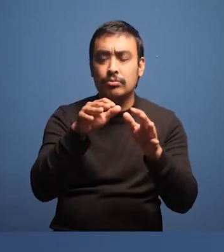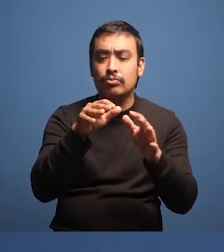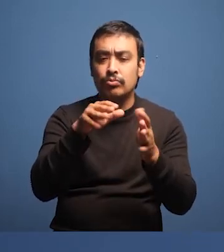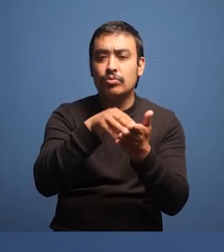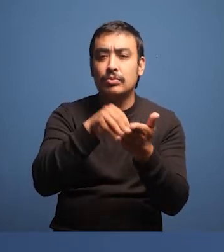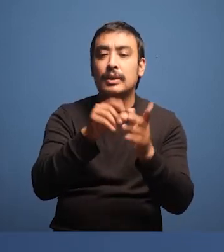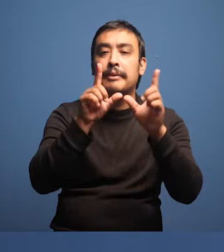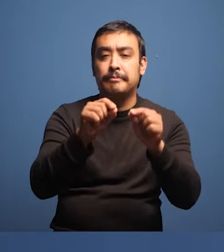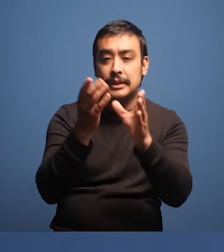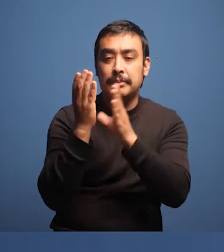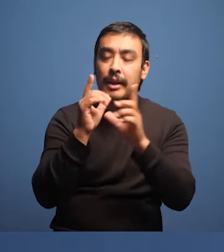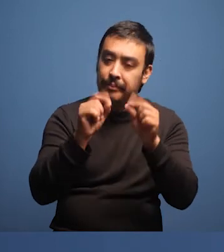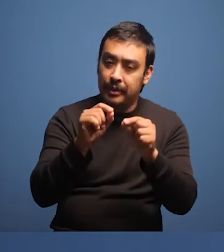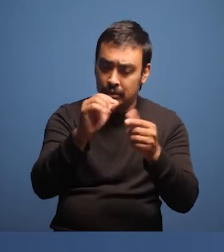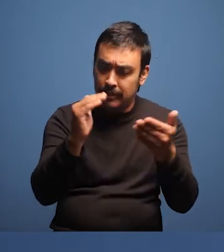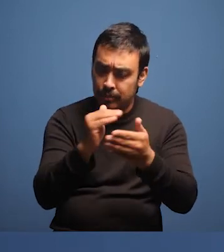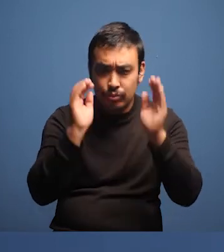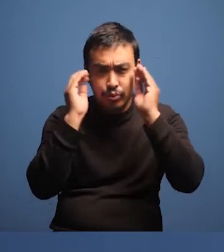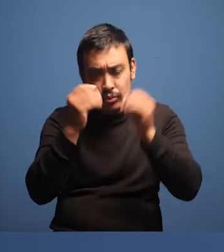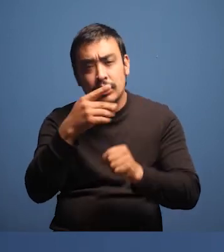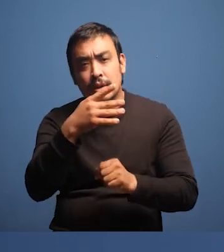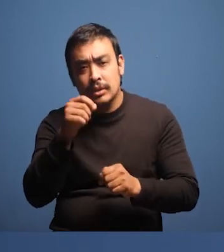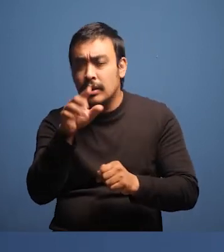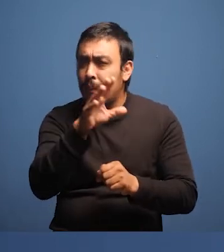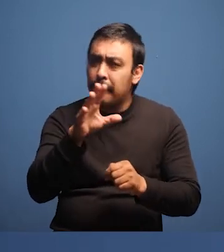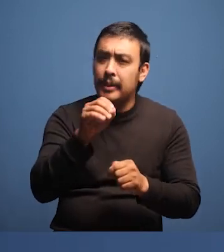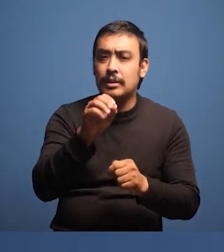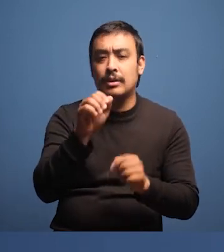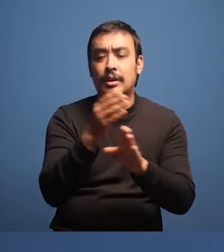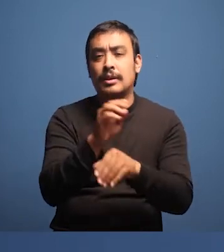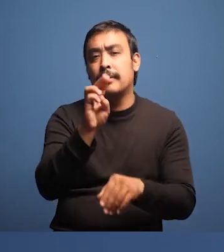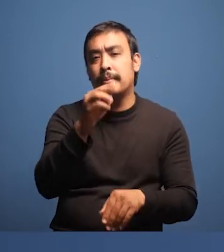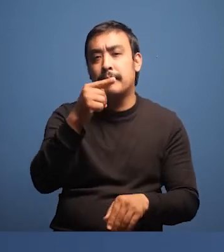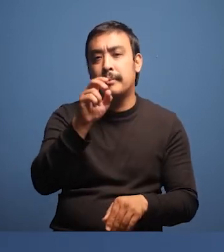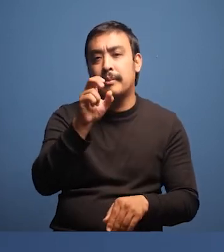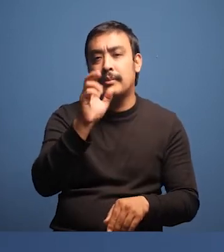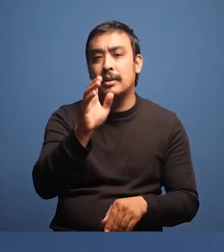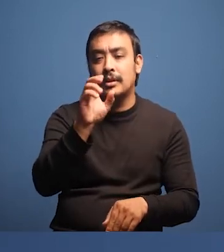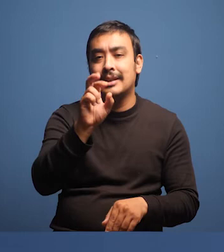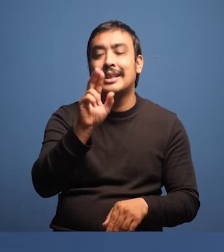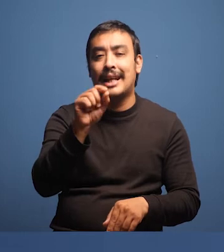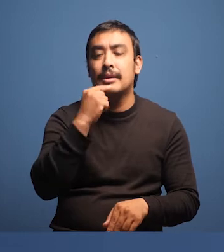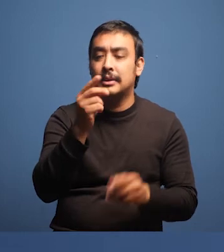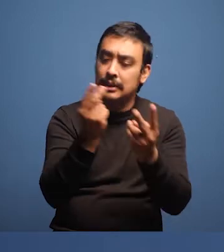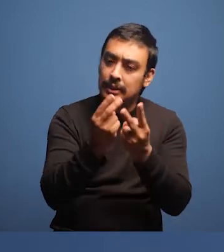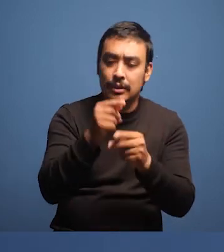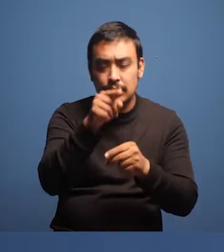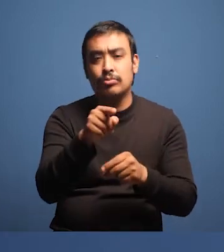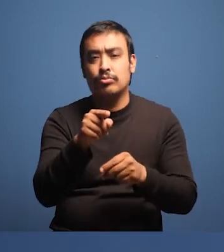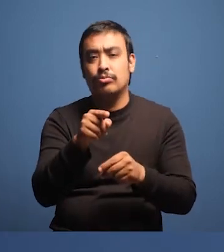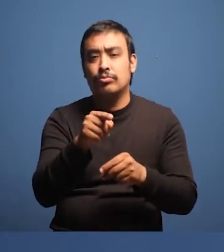र आफ्नो बालबालिकालाई सुरक्षित गर्नका लागि चाहिँ यी सबै मन्दिराजीले भन्नुभएका कुराहरूलाई चाहिँ मध्यनजर गरेर चाहिँ बल्ल